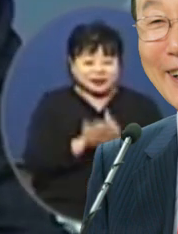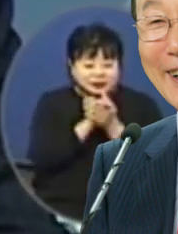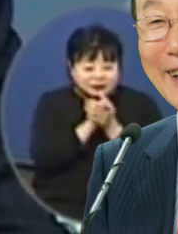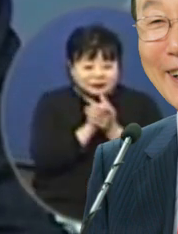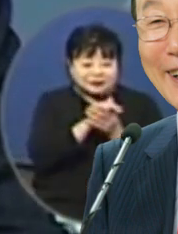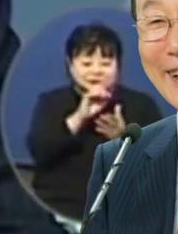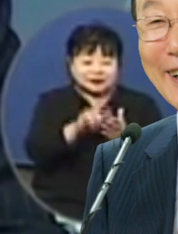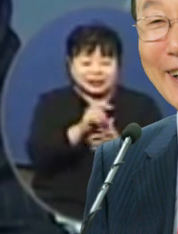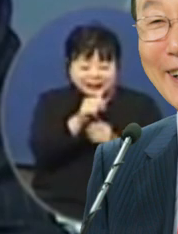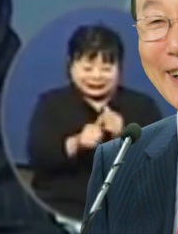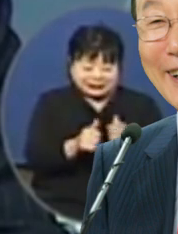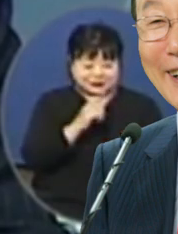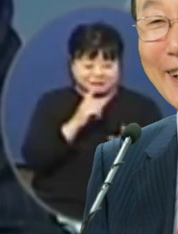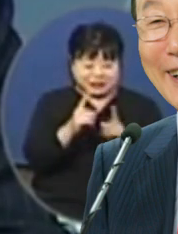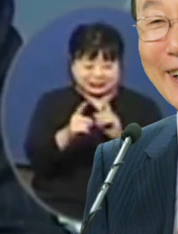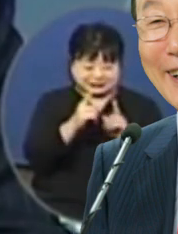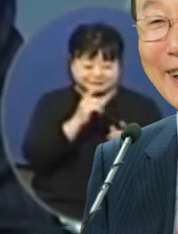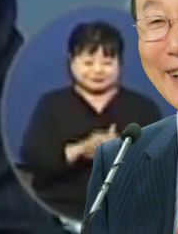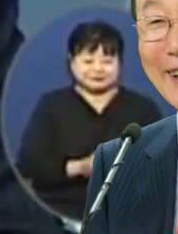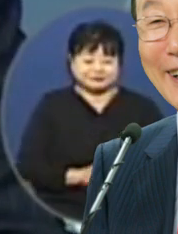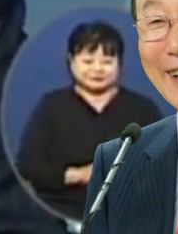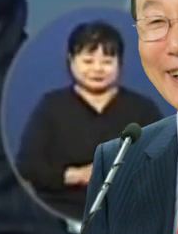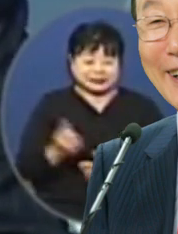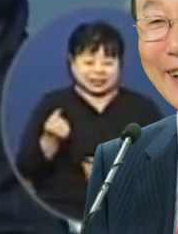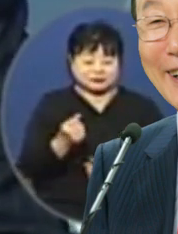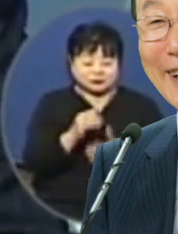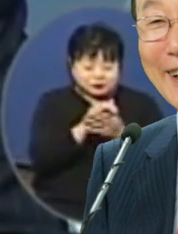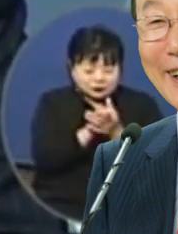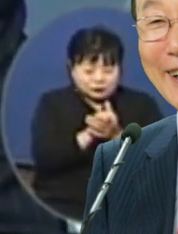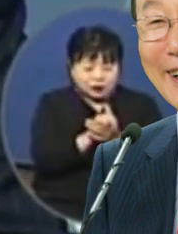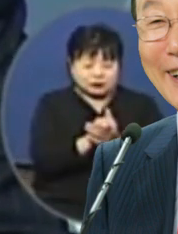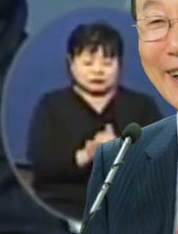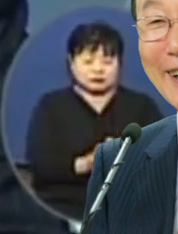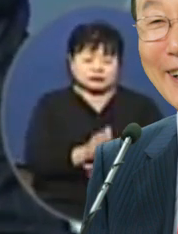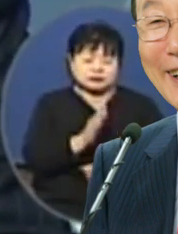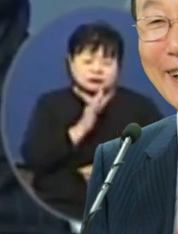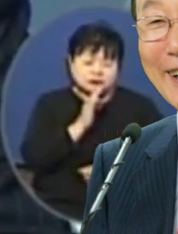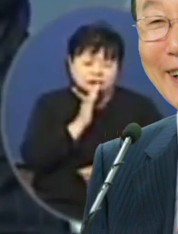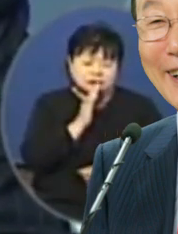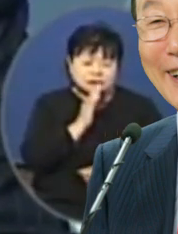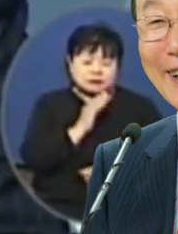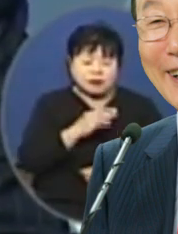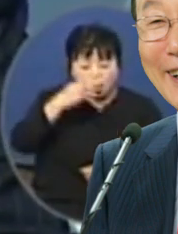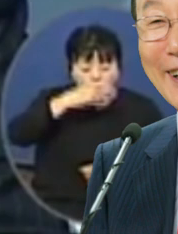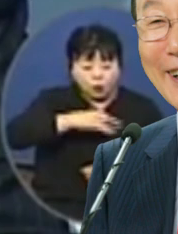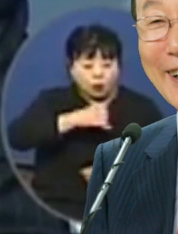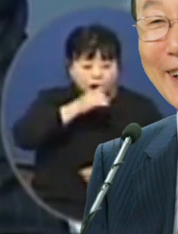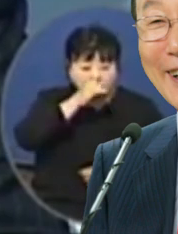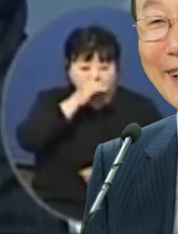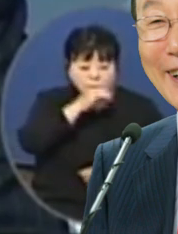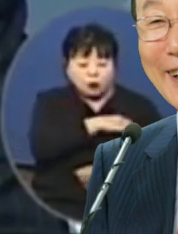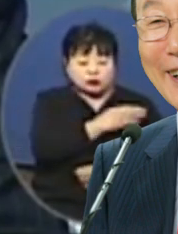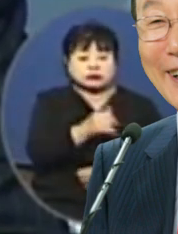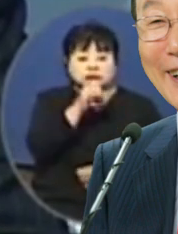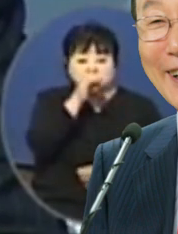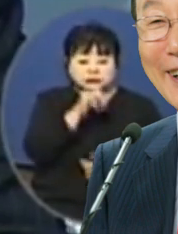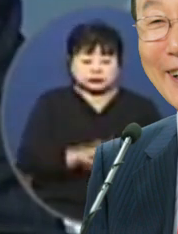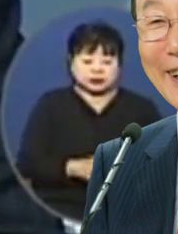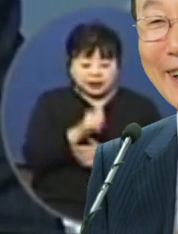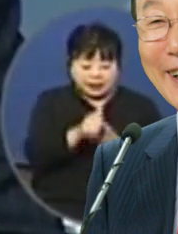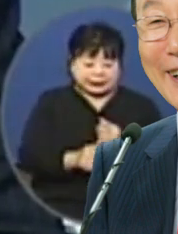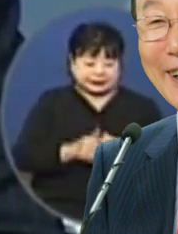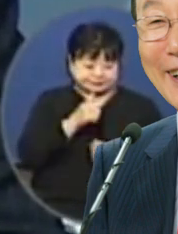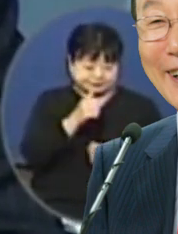때 하나님의 말씀을 갖고 기도하는 것이 굉장히 효과가 있고 능력이 있는 것입니다.